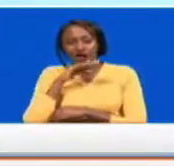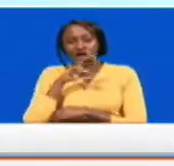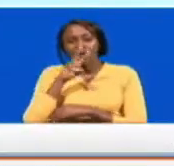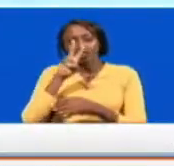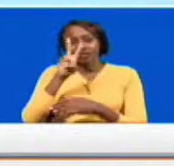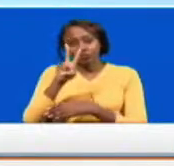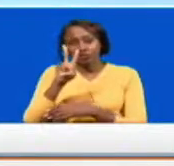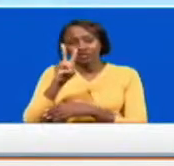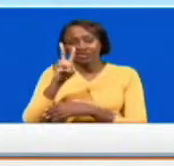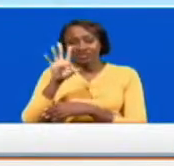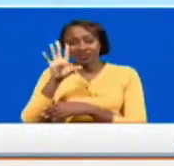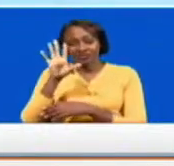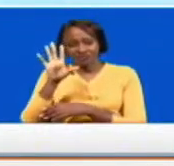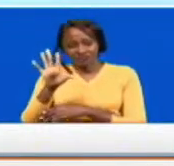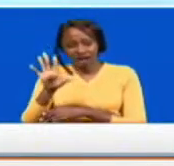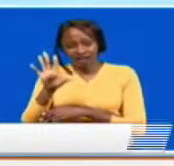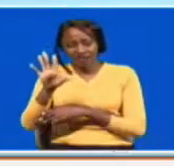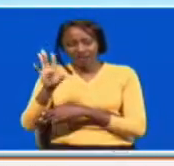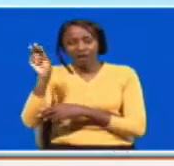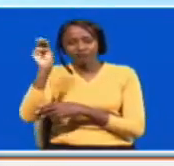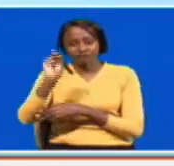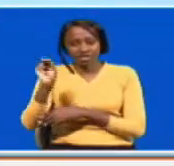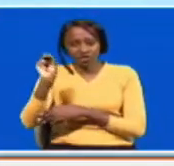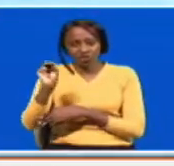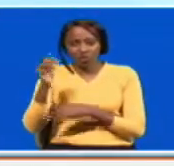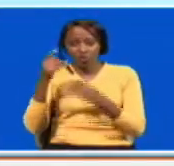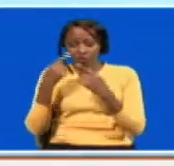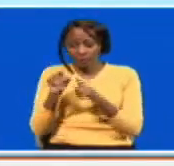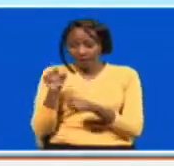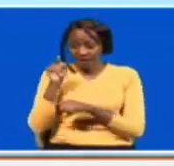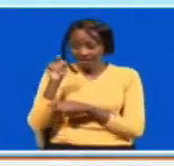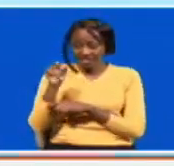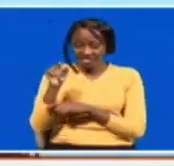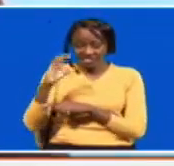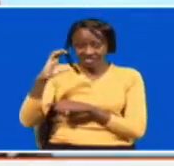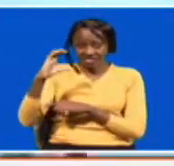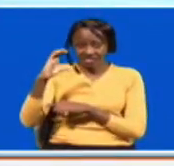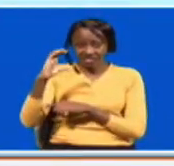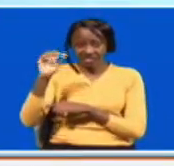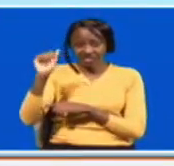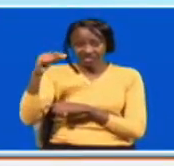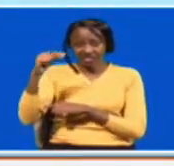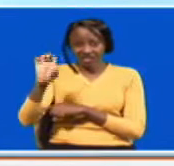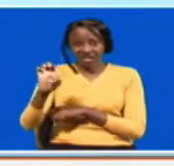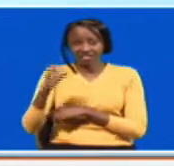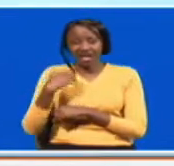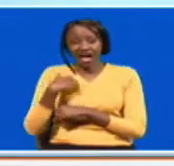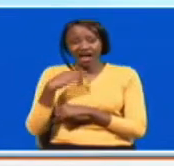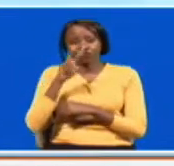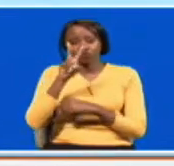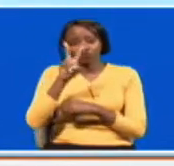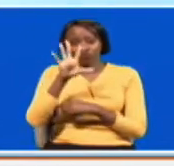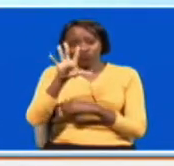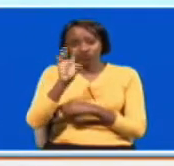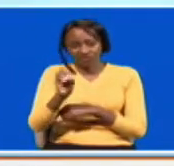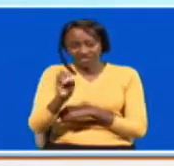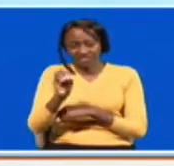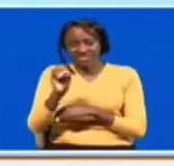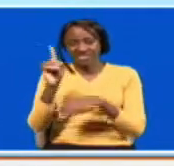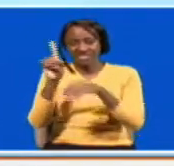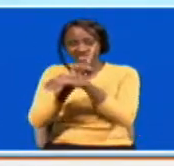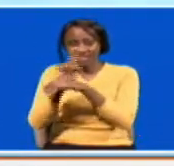Yeah, because each cage, if I give it a piece of 200 shillings over 250, let's give it a minimum of 250 shillings each.